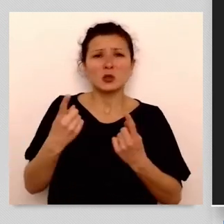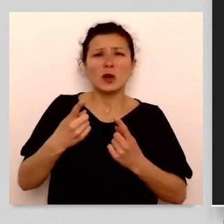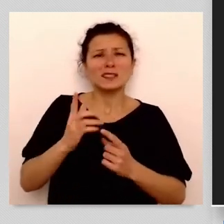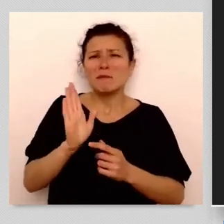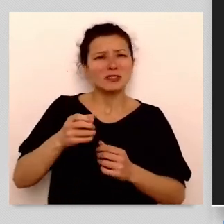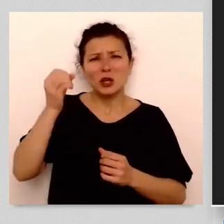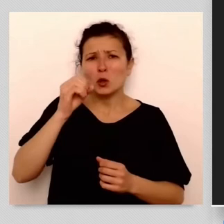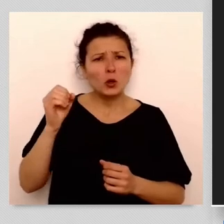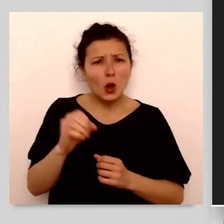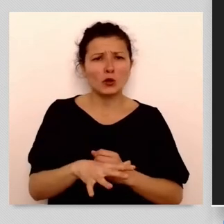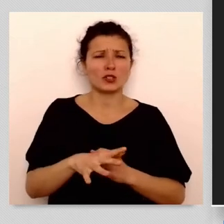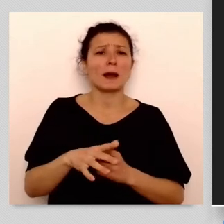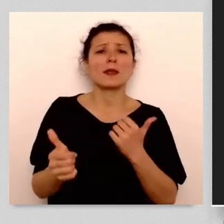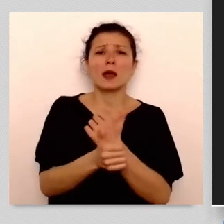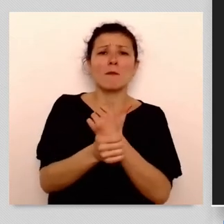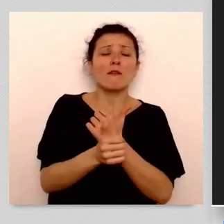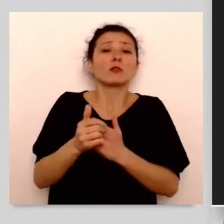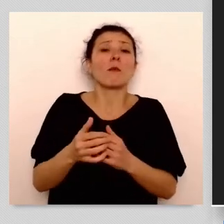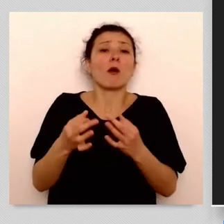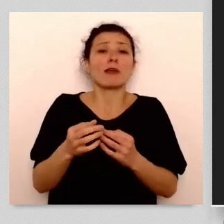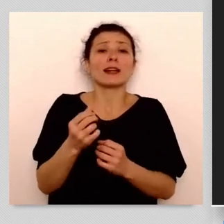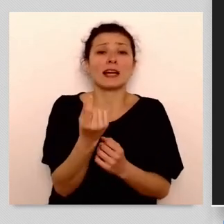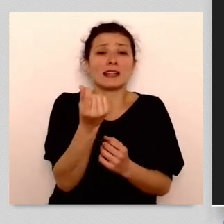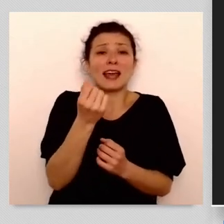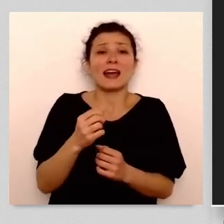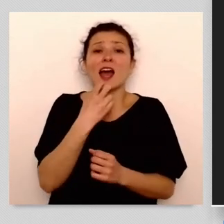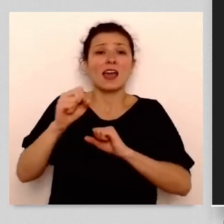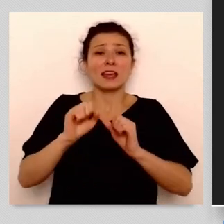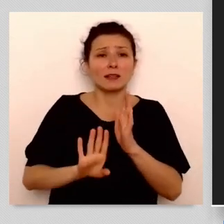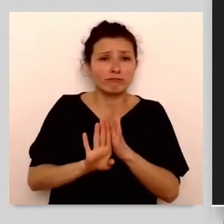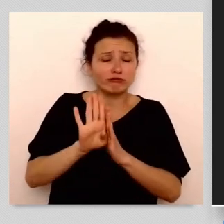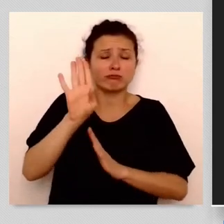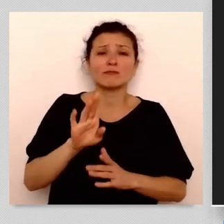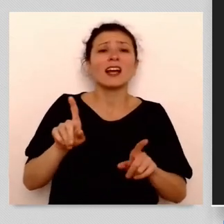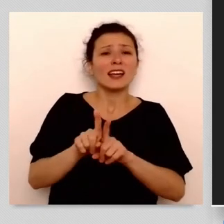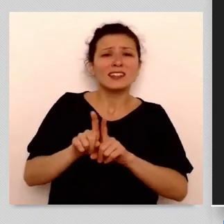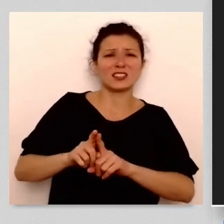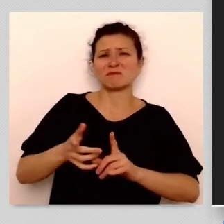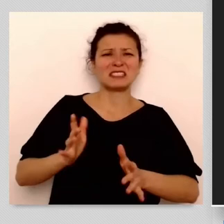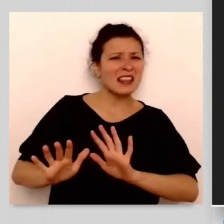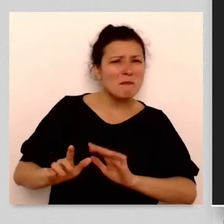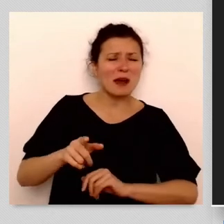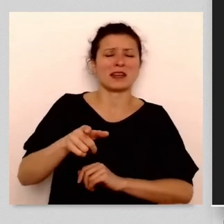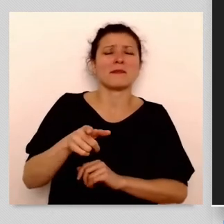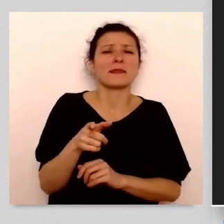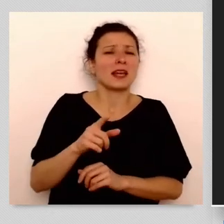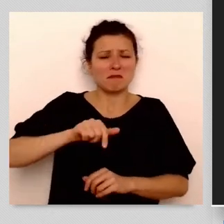poprzez wzrost teraz cen energii i zaniedbania, i tutaj się też absolutnie zgadzamy, zaniedbania poprzednich ekip i